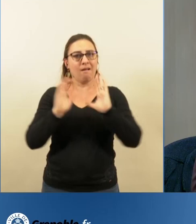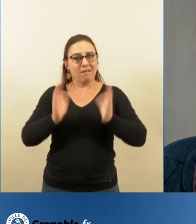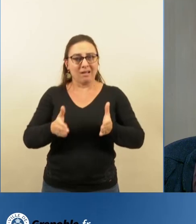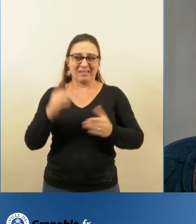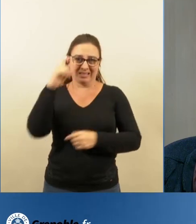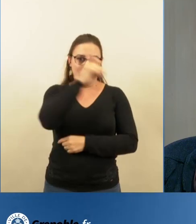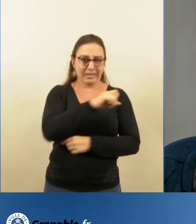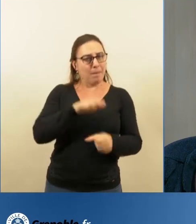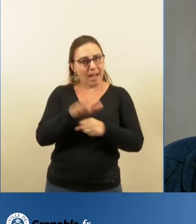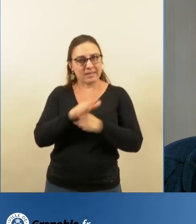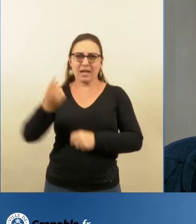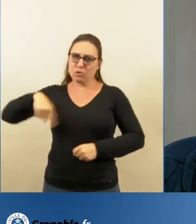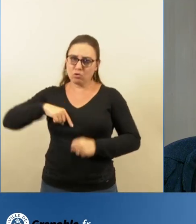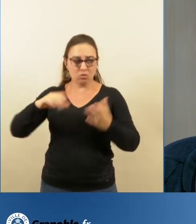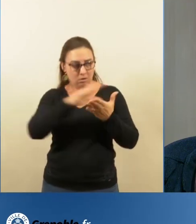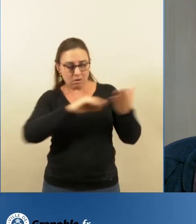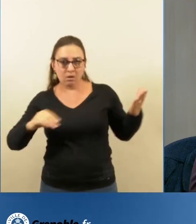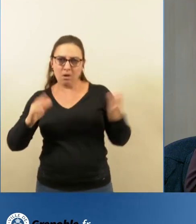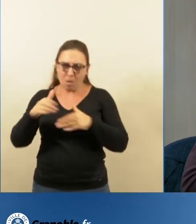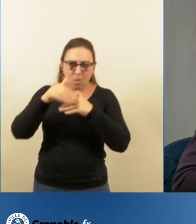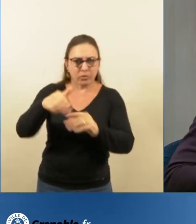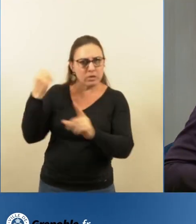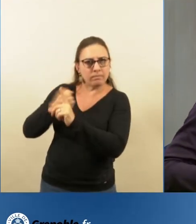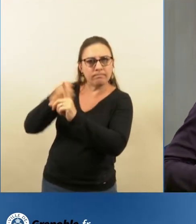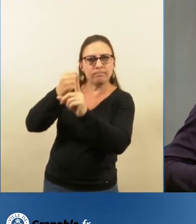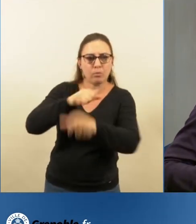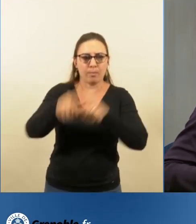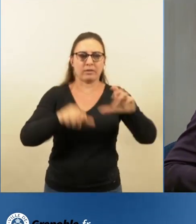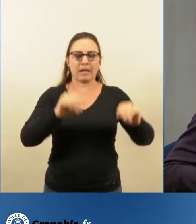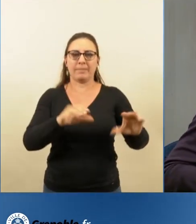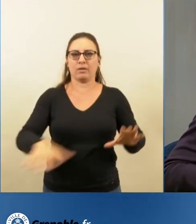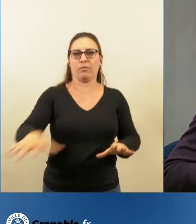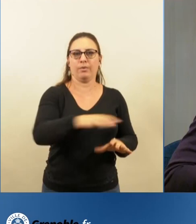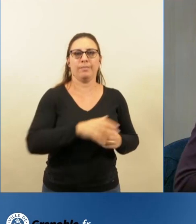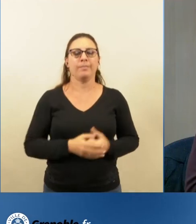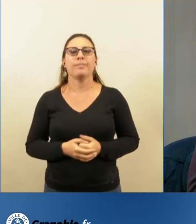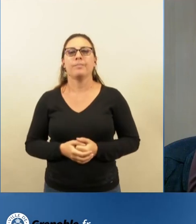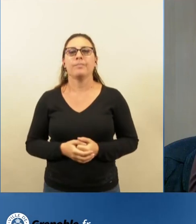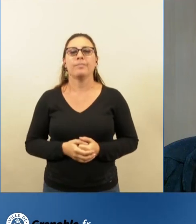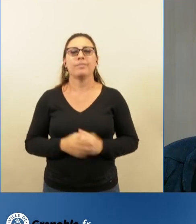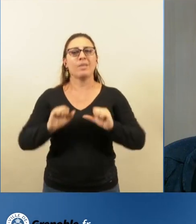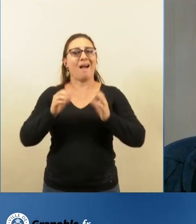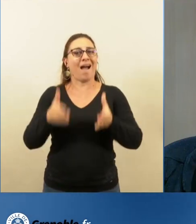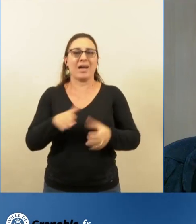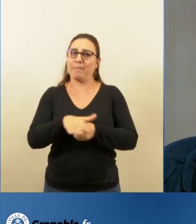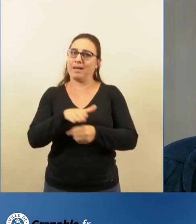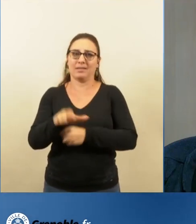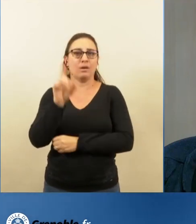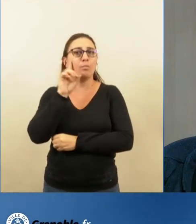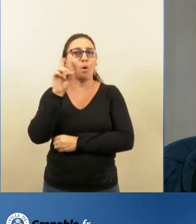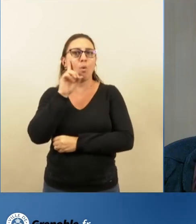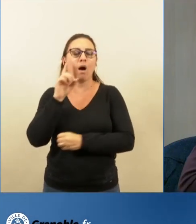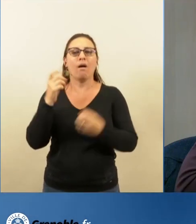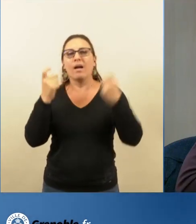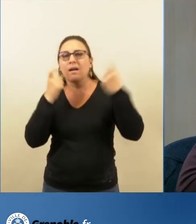ce que nous avons défendu et que nous continuerons de défendre pour les habitants et les habitants est insuffisant car il ne cherche pas à